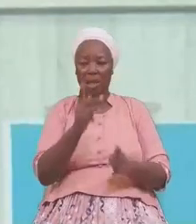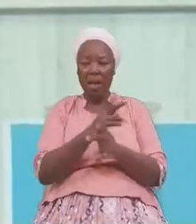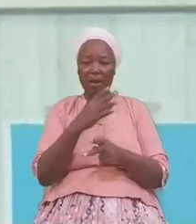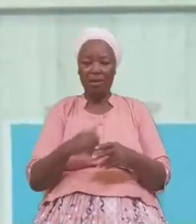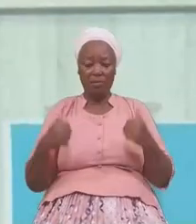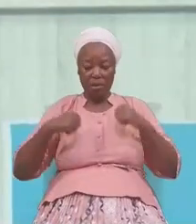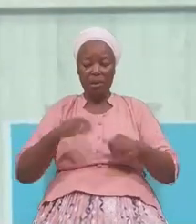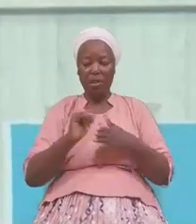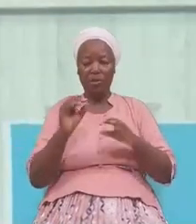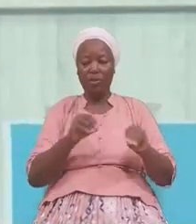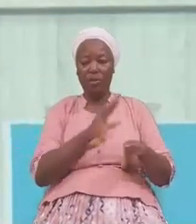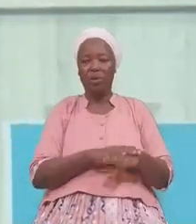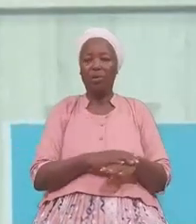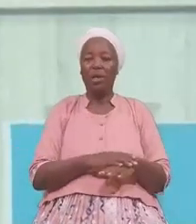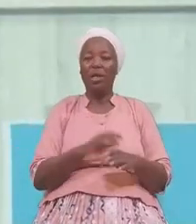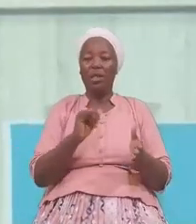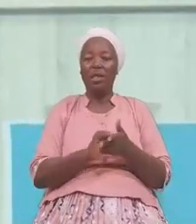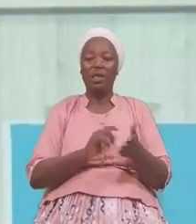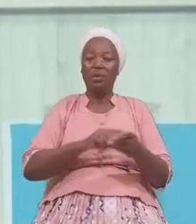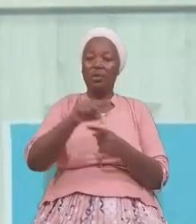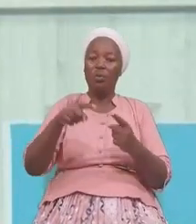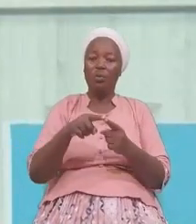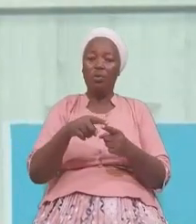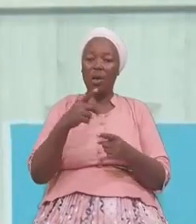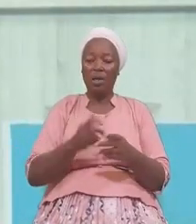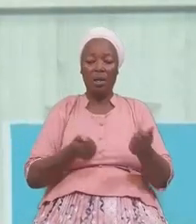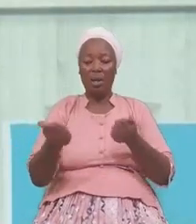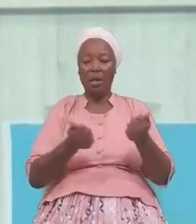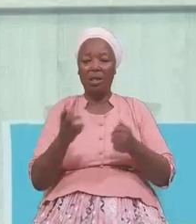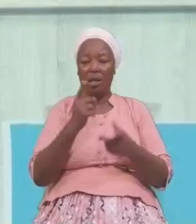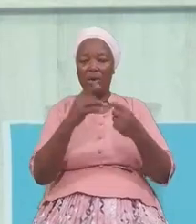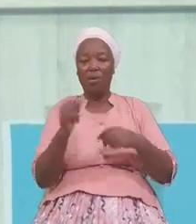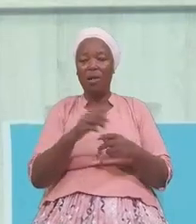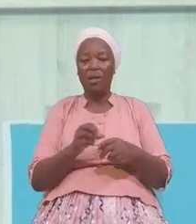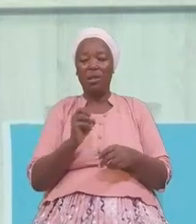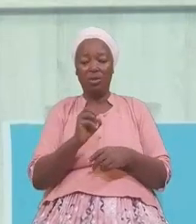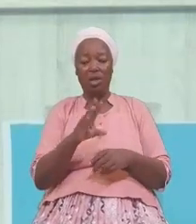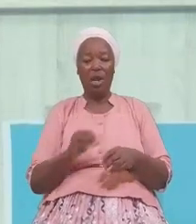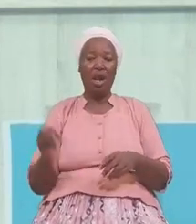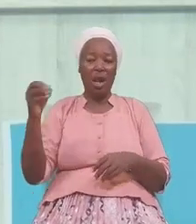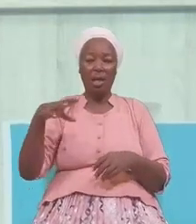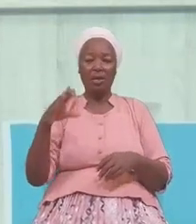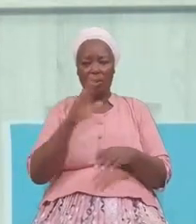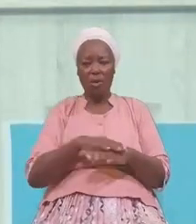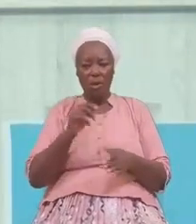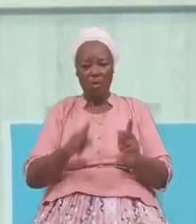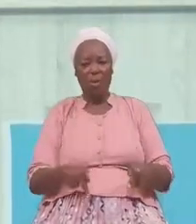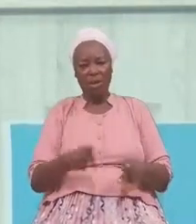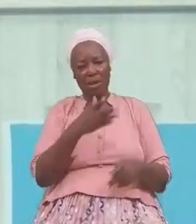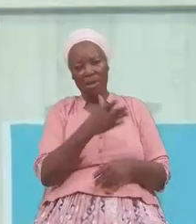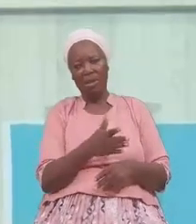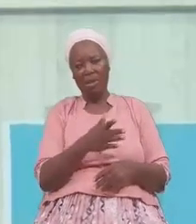vous portez que quand les véhicules viennent et jettent les phares sur la personne,